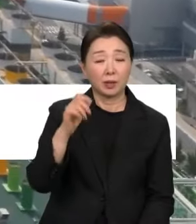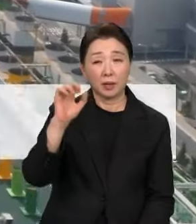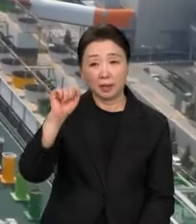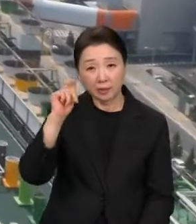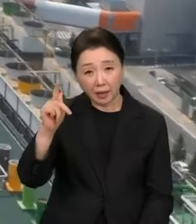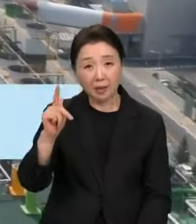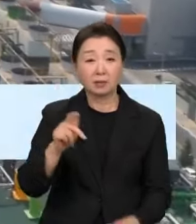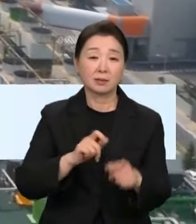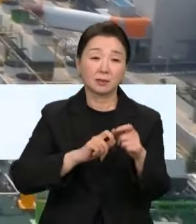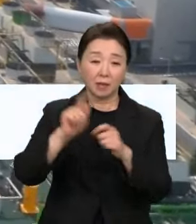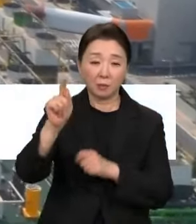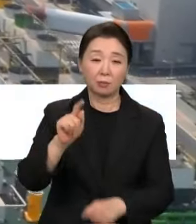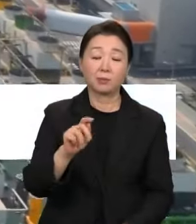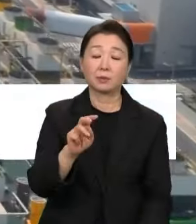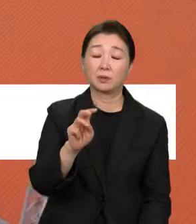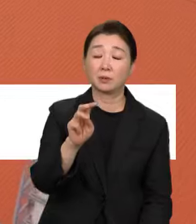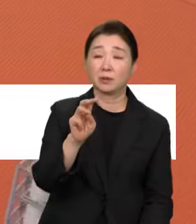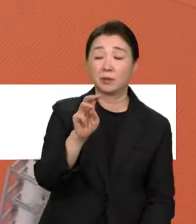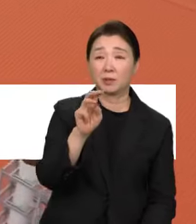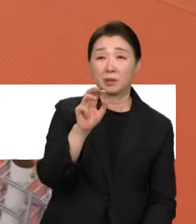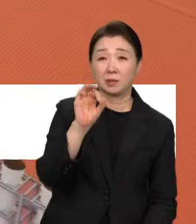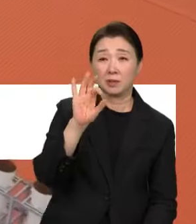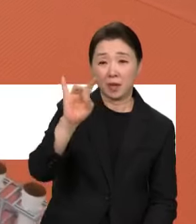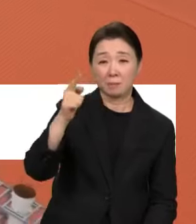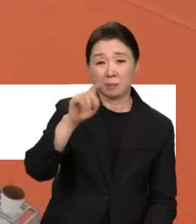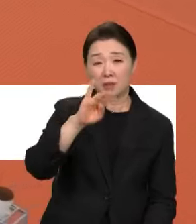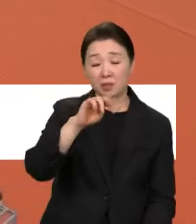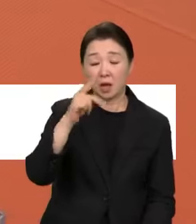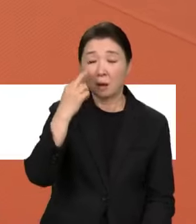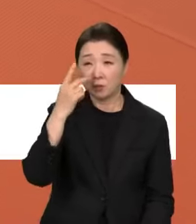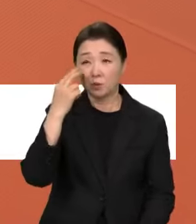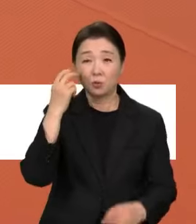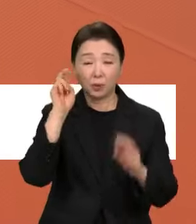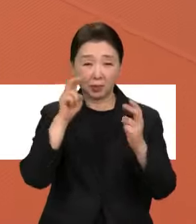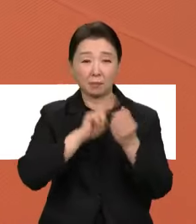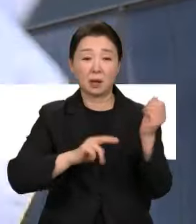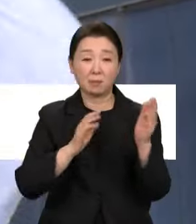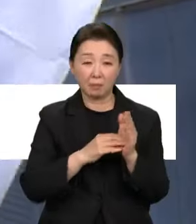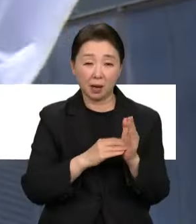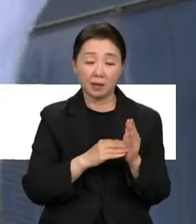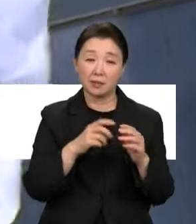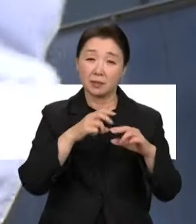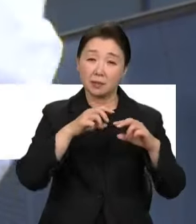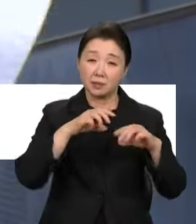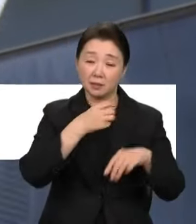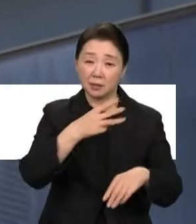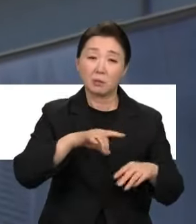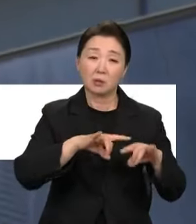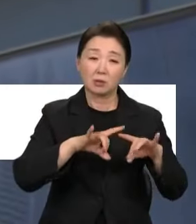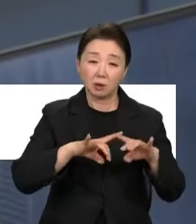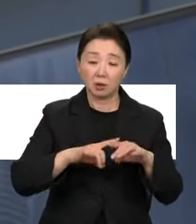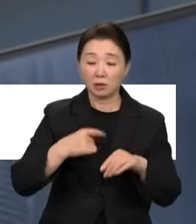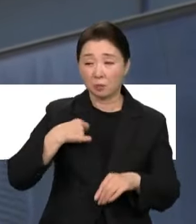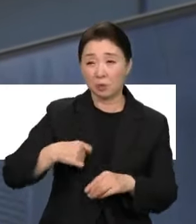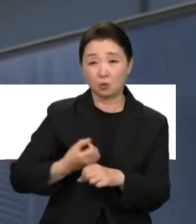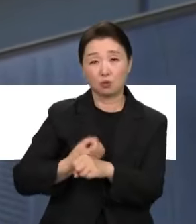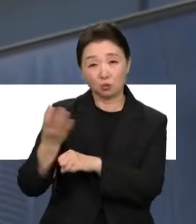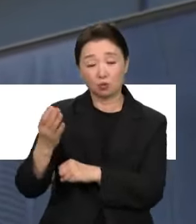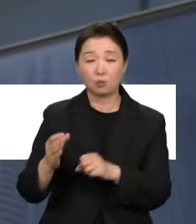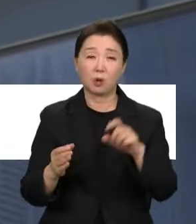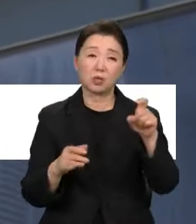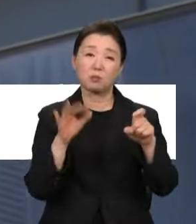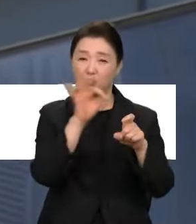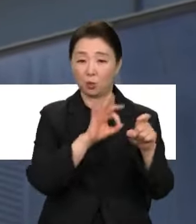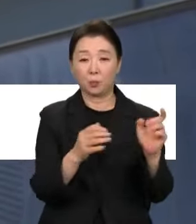SK하이닉스는 대부분을 엔비디아 등 미국 업체에 팔고 있고 삼성전자 HBM의 중국 수출 비중도 전체의